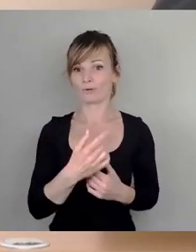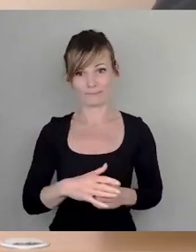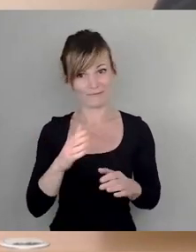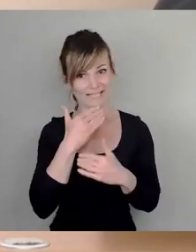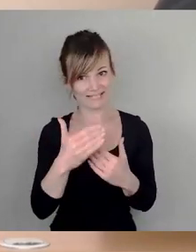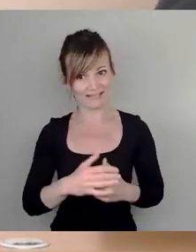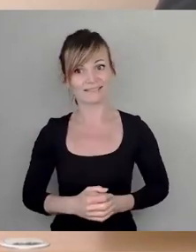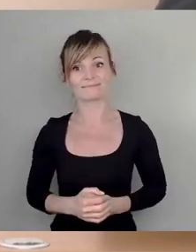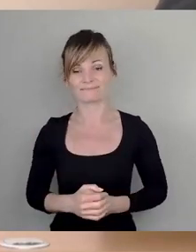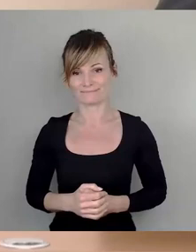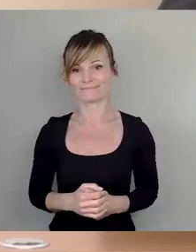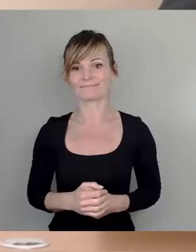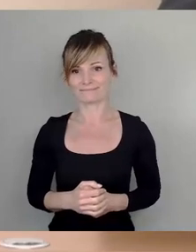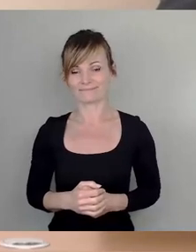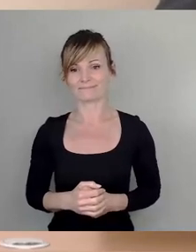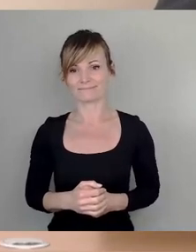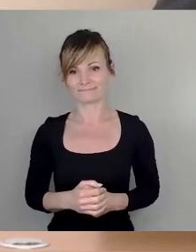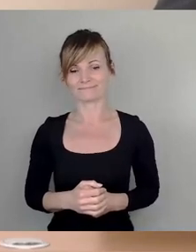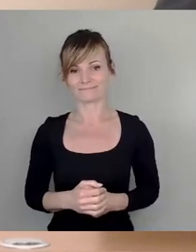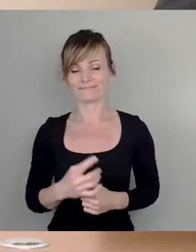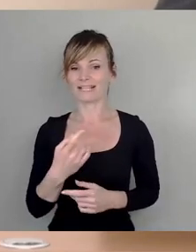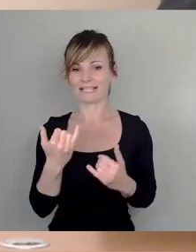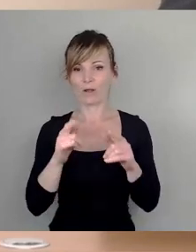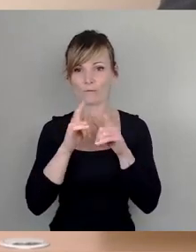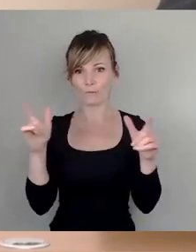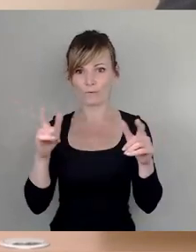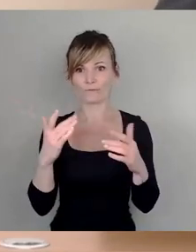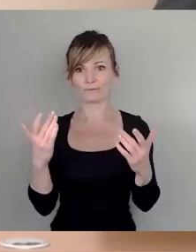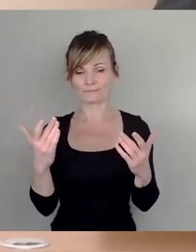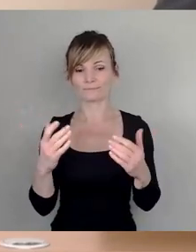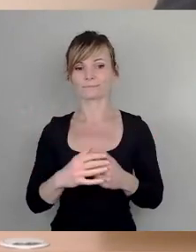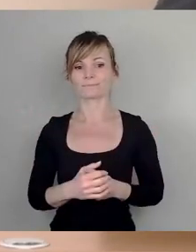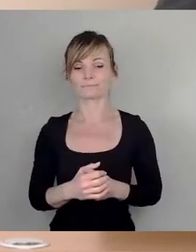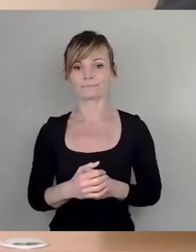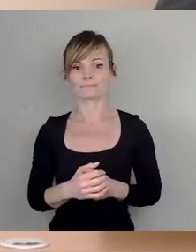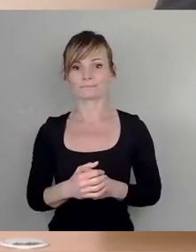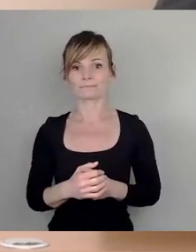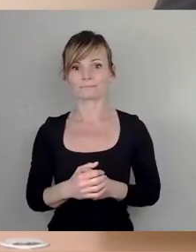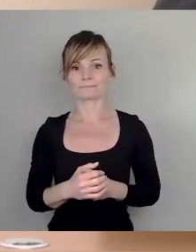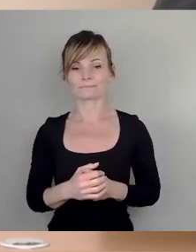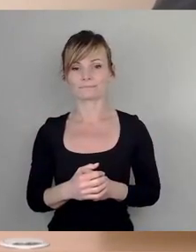Vielen Dank.